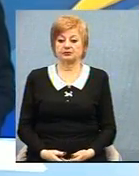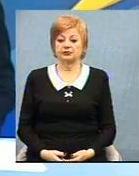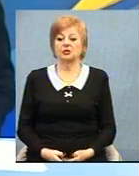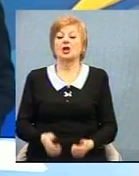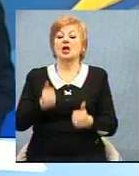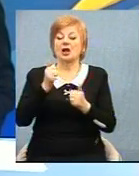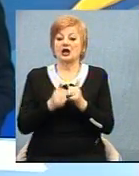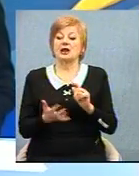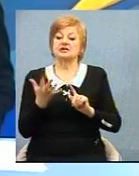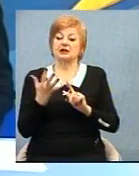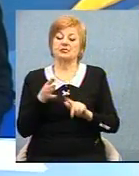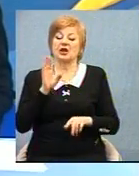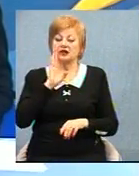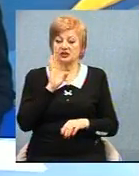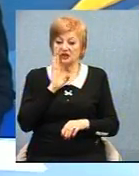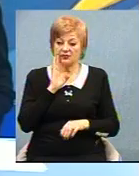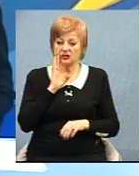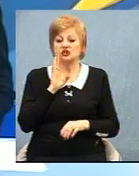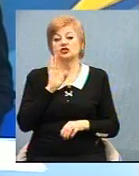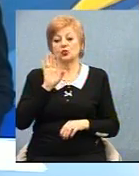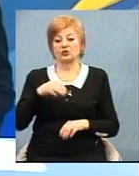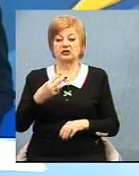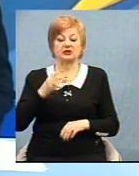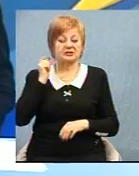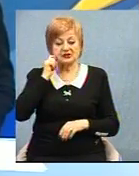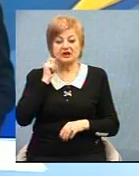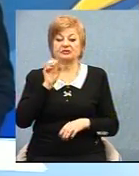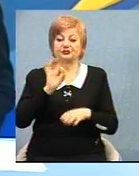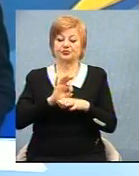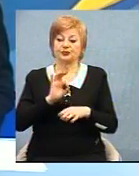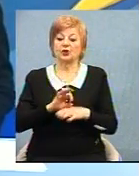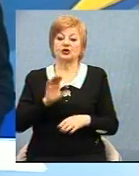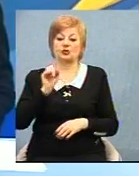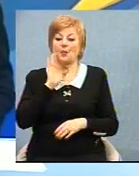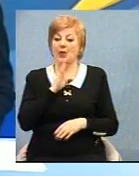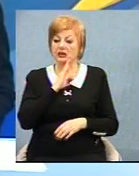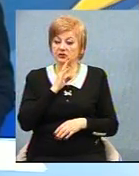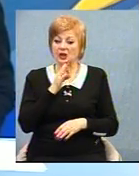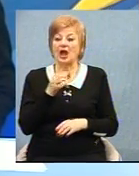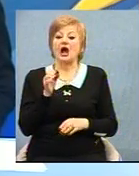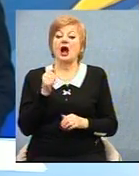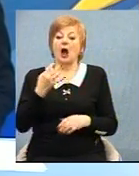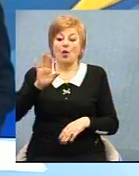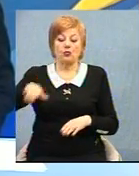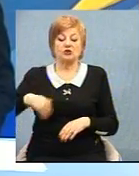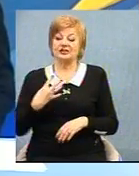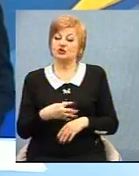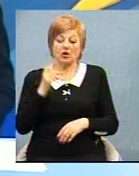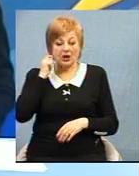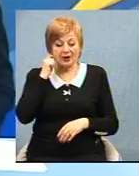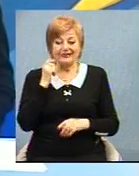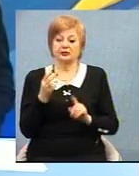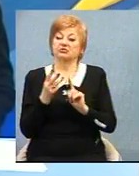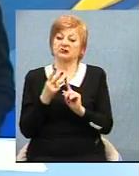кожної п'ятої українки після 30 років діагностують міому матки, а після 40 – у кожної третьої. Радикальний метод